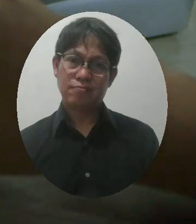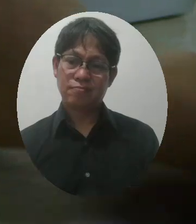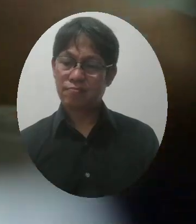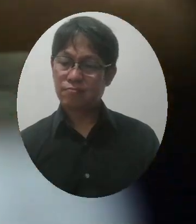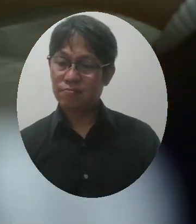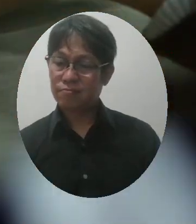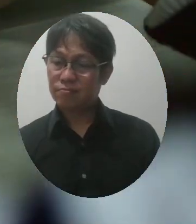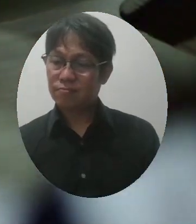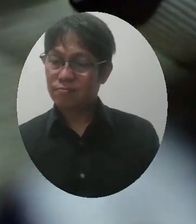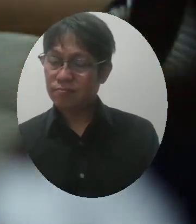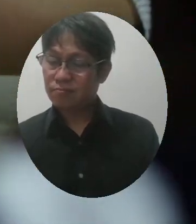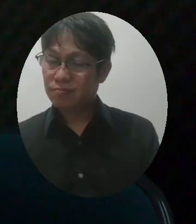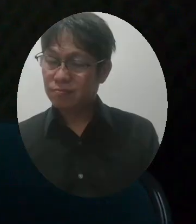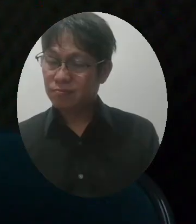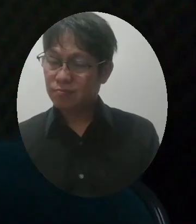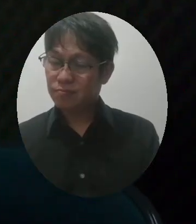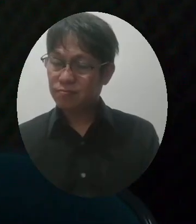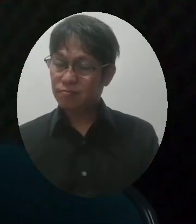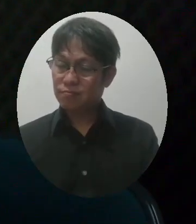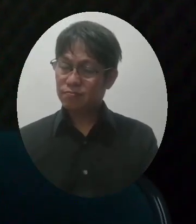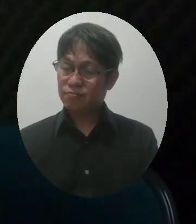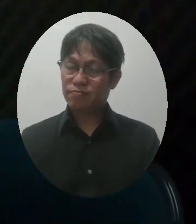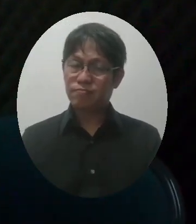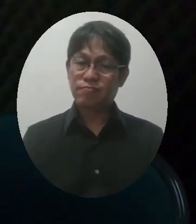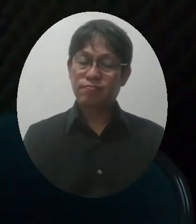po, parang